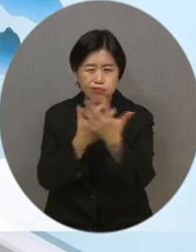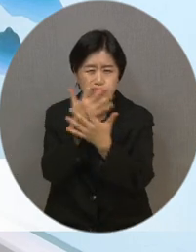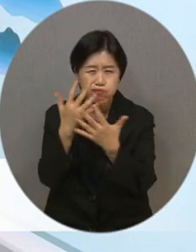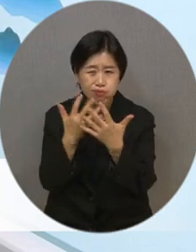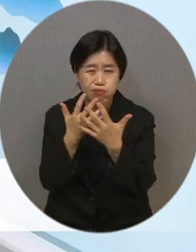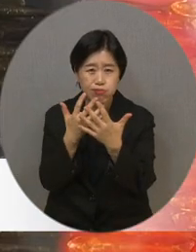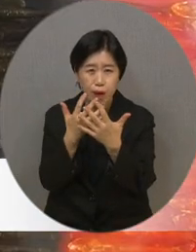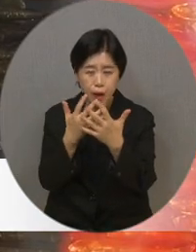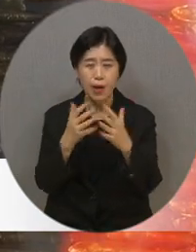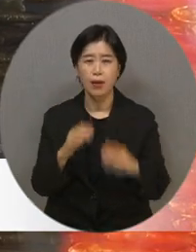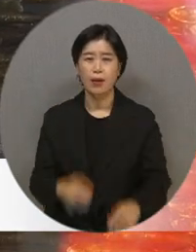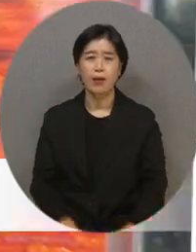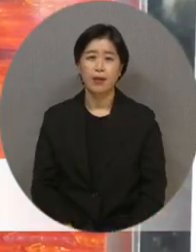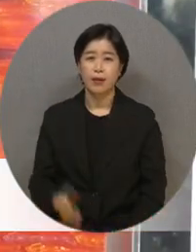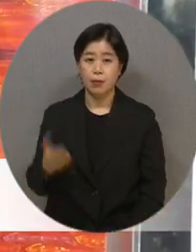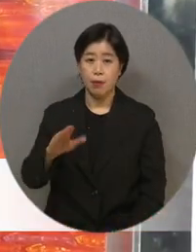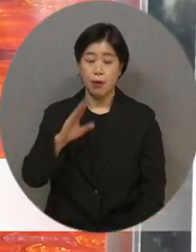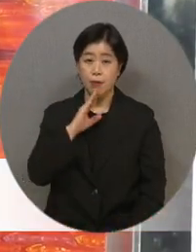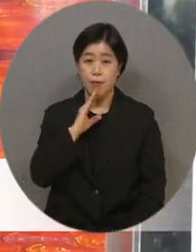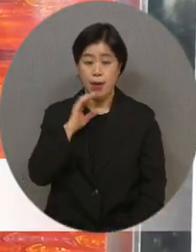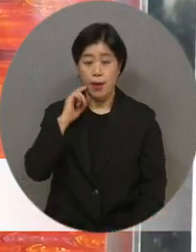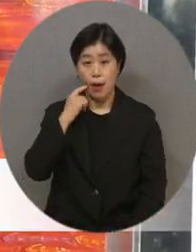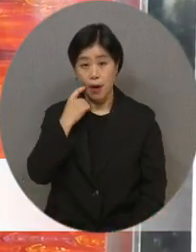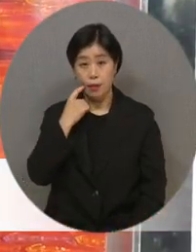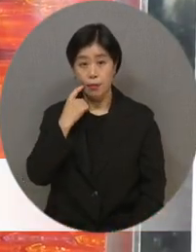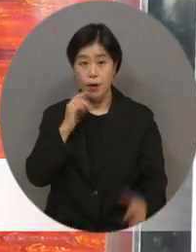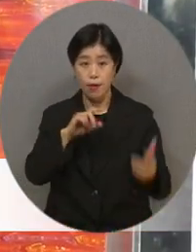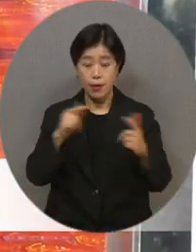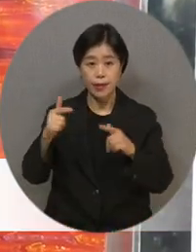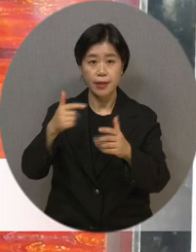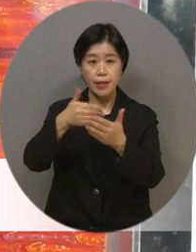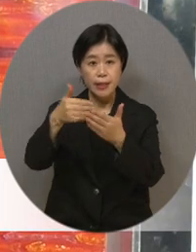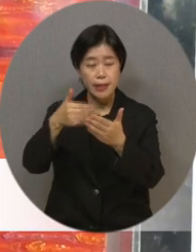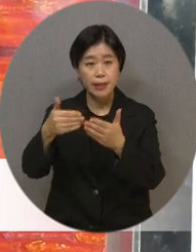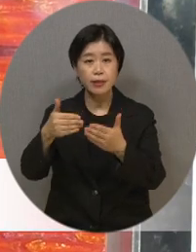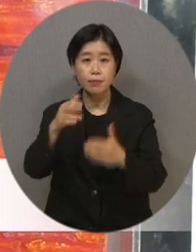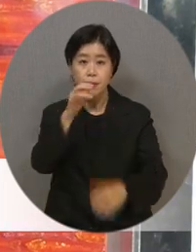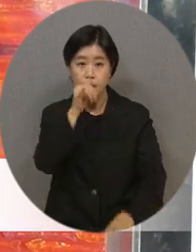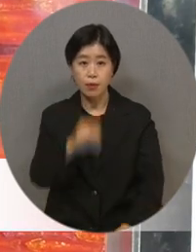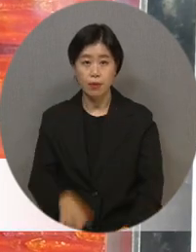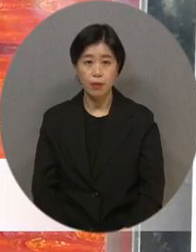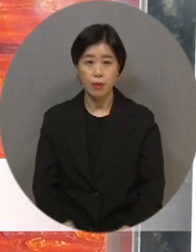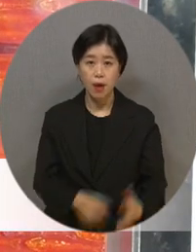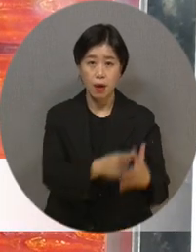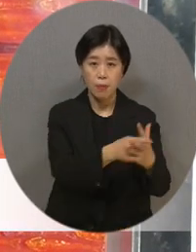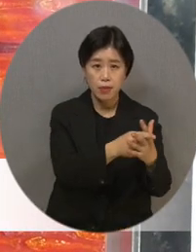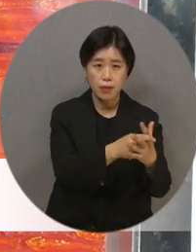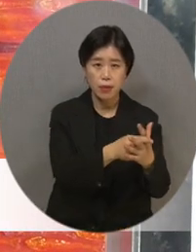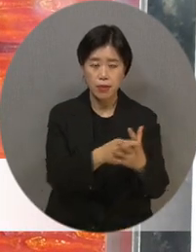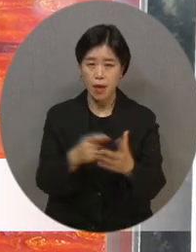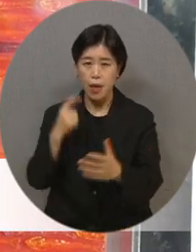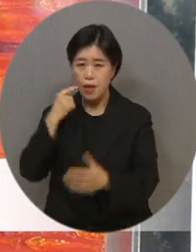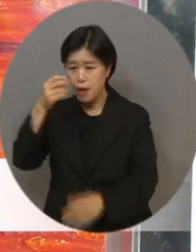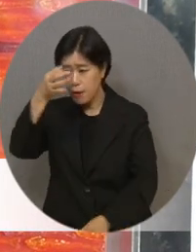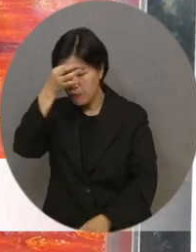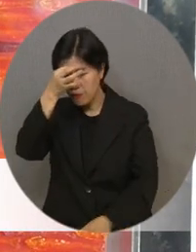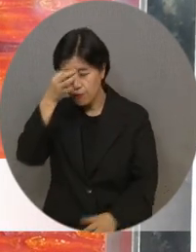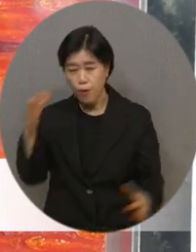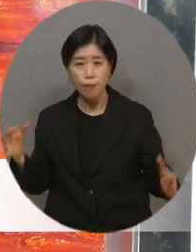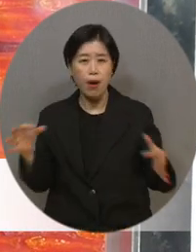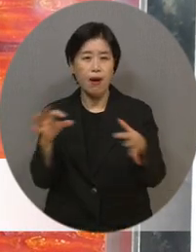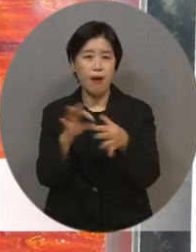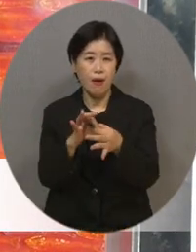대한 감정을 자극하고 미적 심상이 느껴지는 작가의 작품은 멸치와 예술의 만남을 통해 새롭게